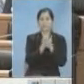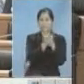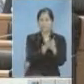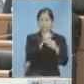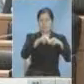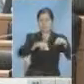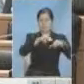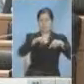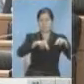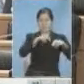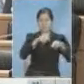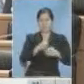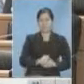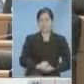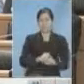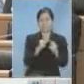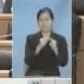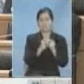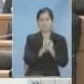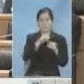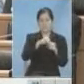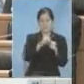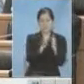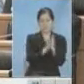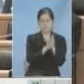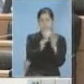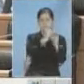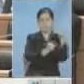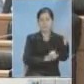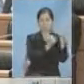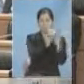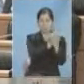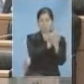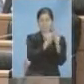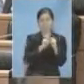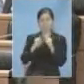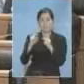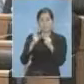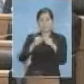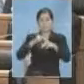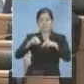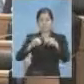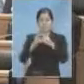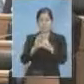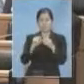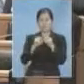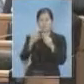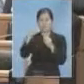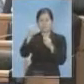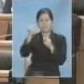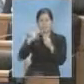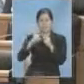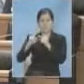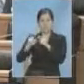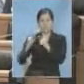ในกำกับการดูแลของกรมการปกครองแต่ว่าไม่ได้ดูแลถึงในเรื่องของการสวัสดิการหรือว่าค่า